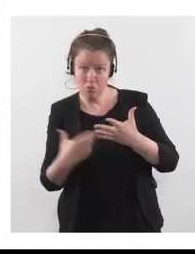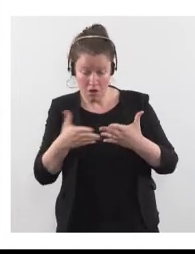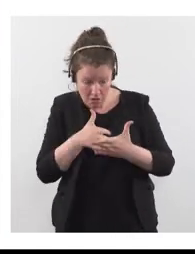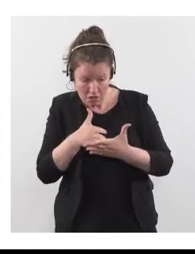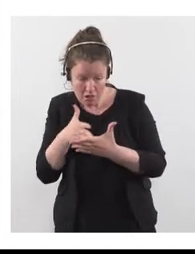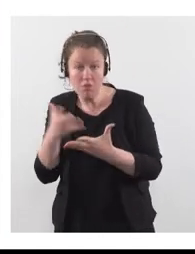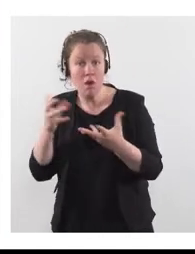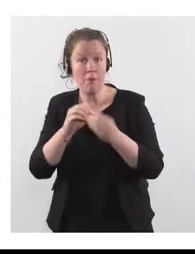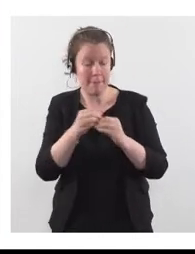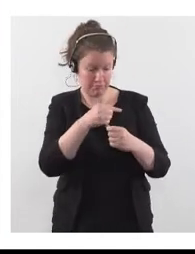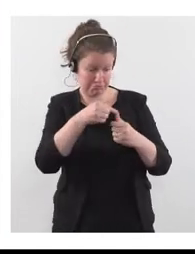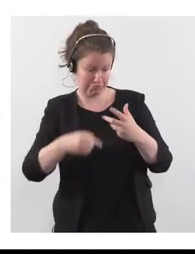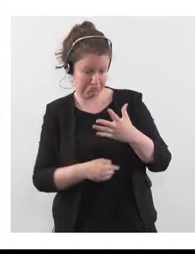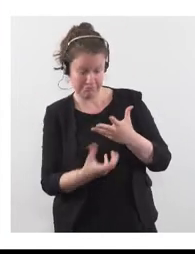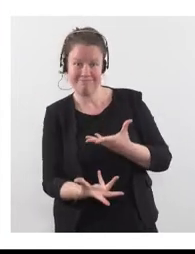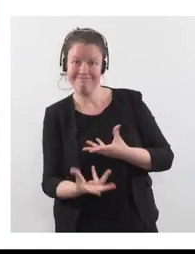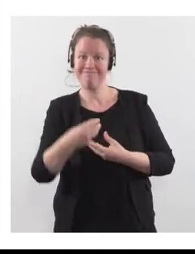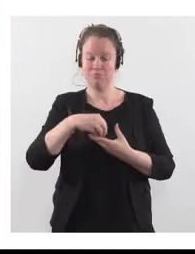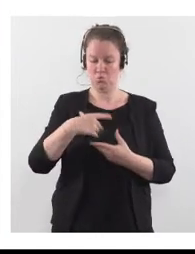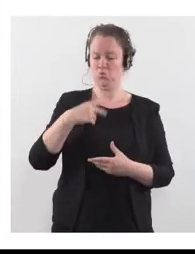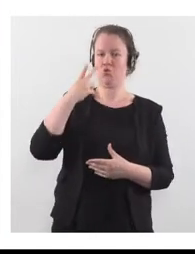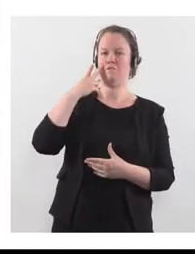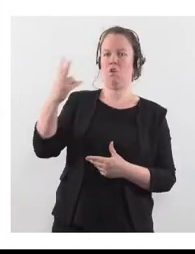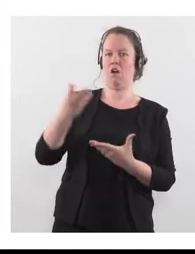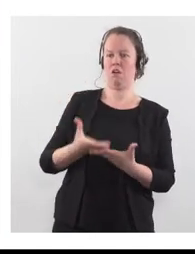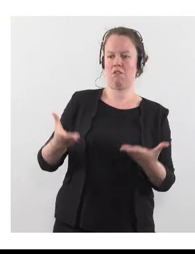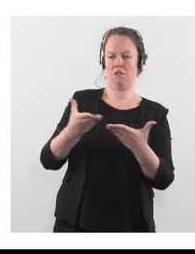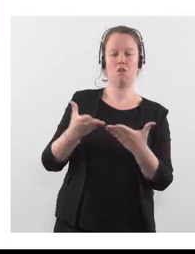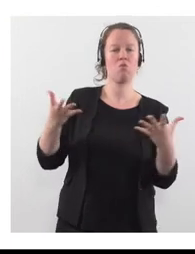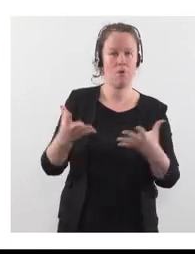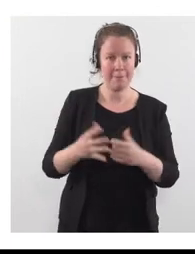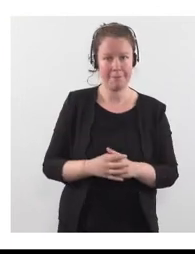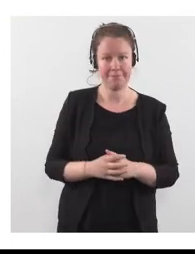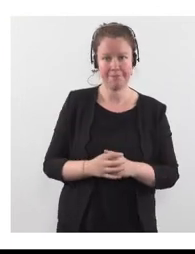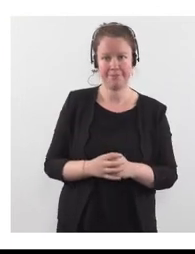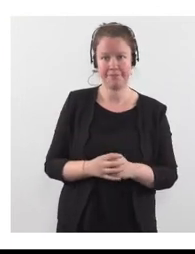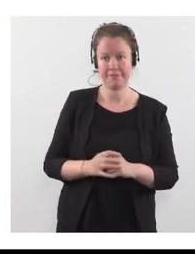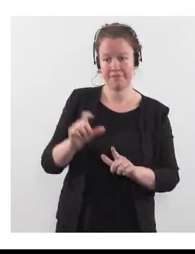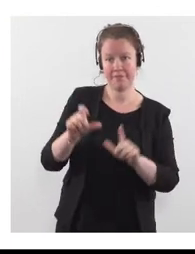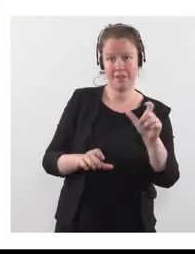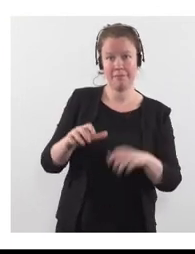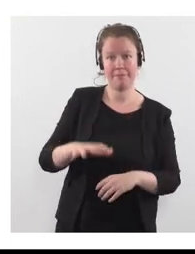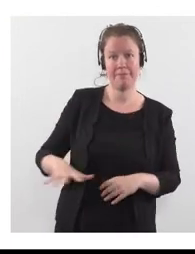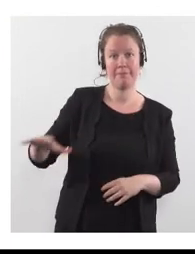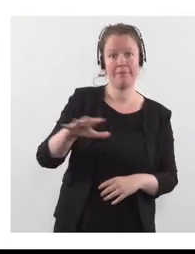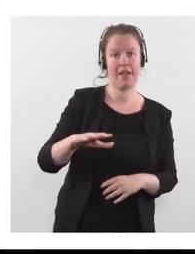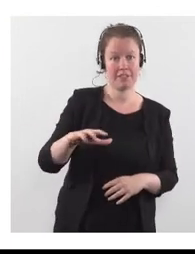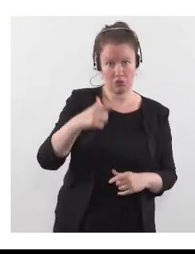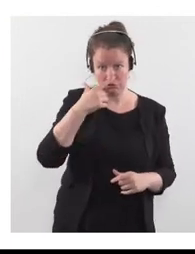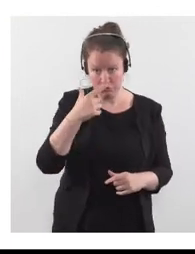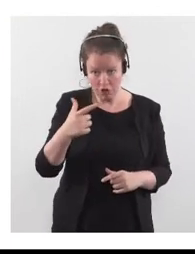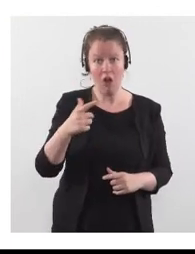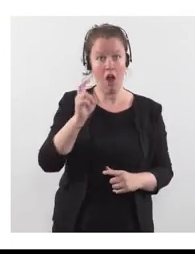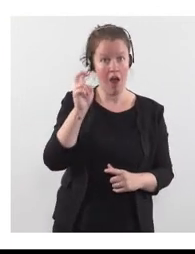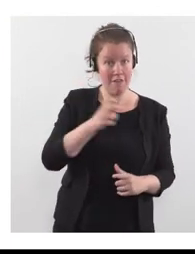avons réalisé deux choses. La première, c'est que les demandeurs d'asile étaient demandeurs de se plaindre à propos de ce refus